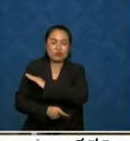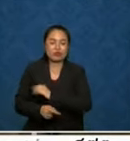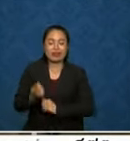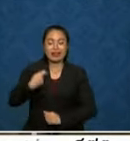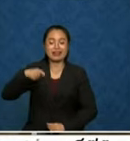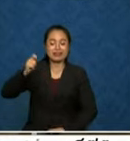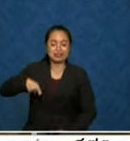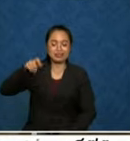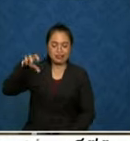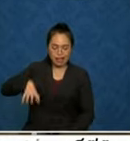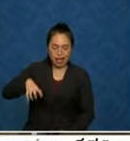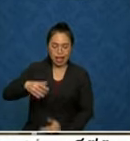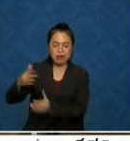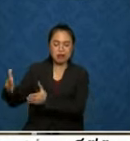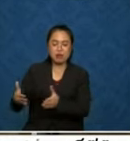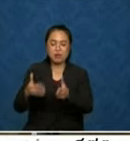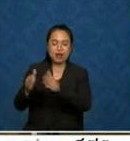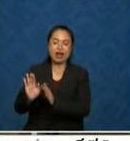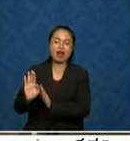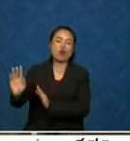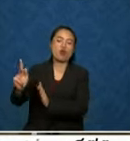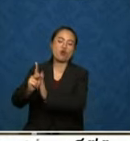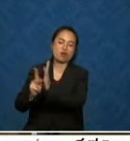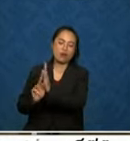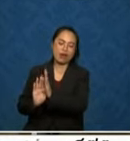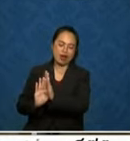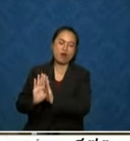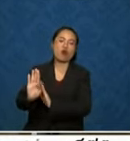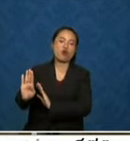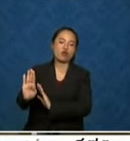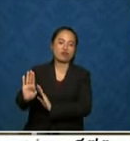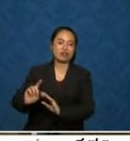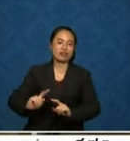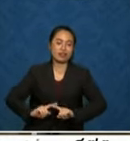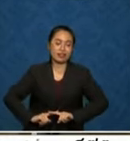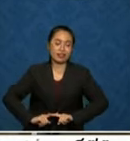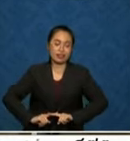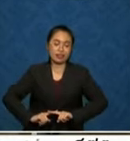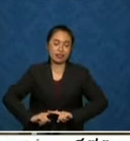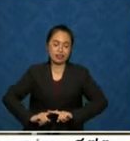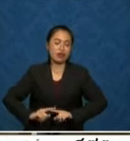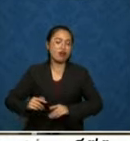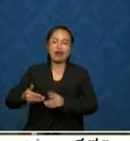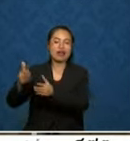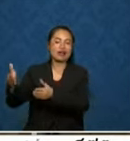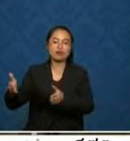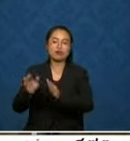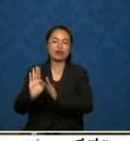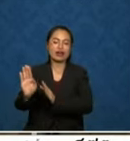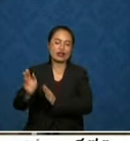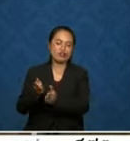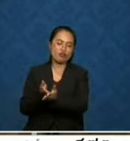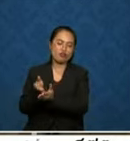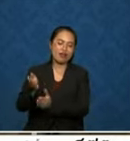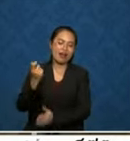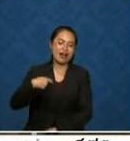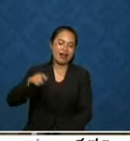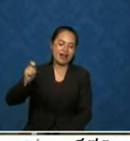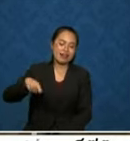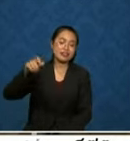างคดีจะเป็นไปอย่างไรอะไรก็แล้วแต่นะครับก็คือก็ให้ถือว่าเป็นกระบวนการของศาล